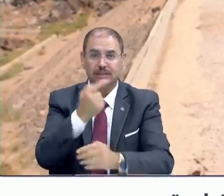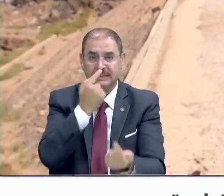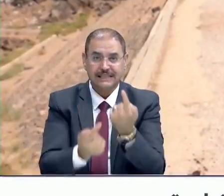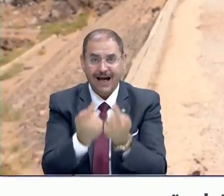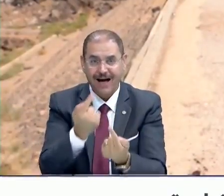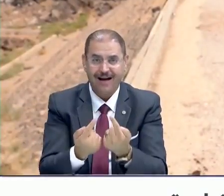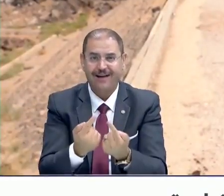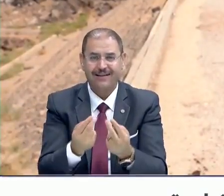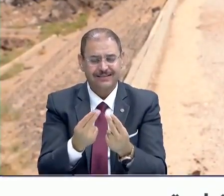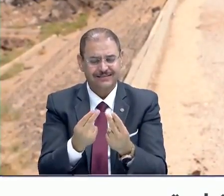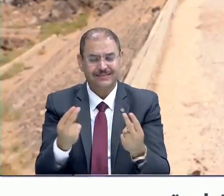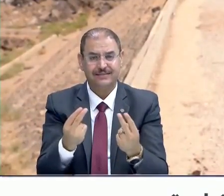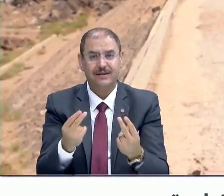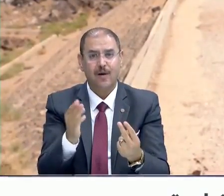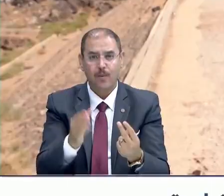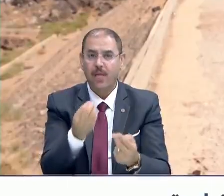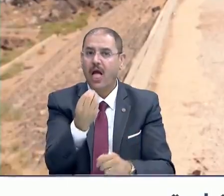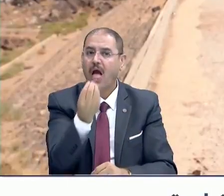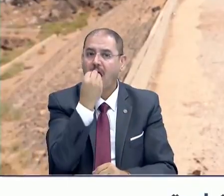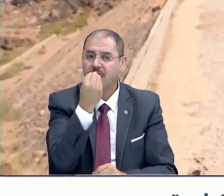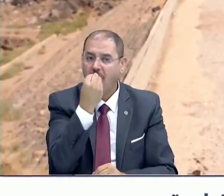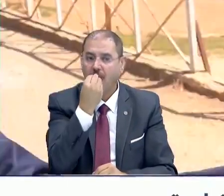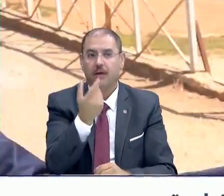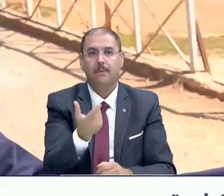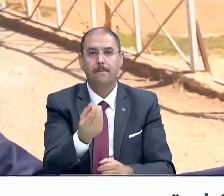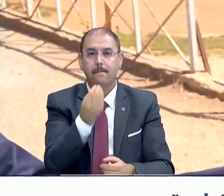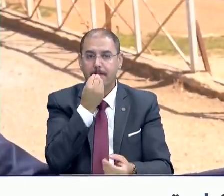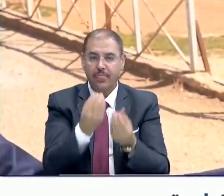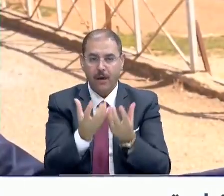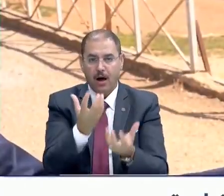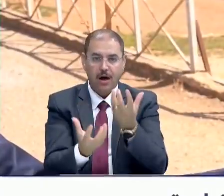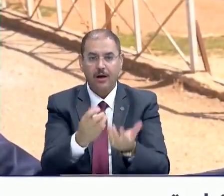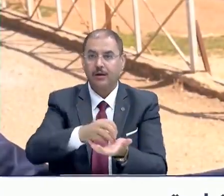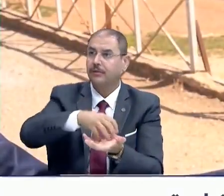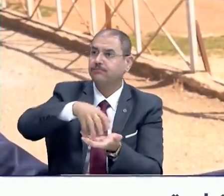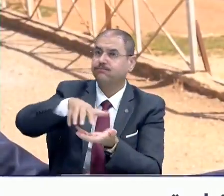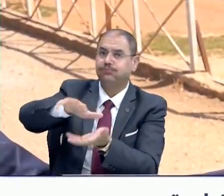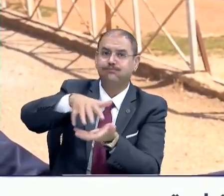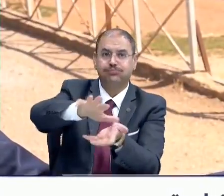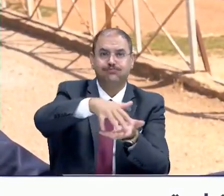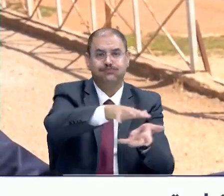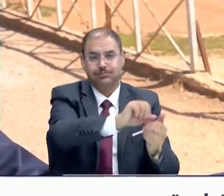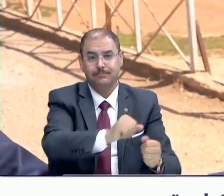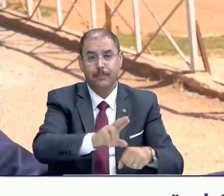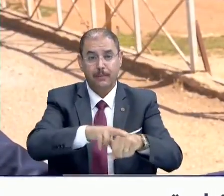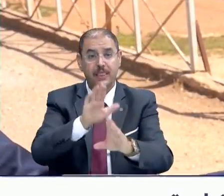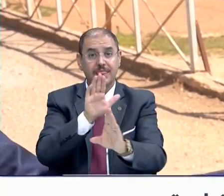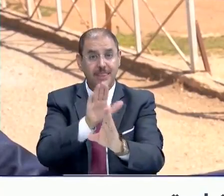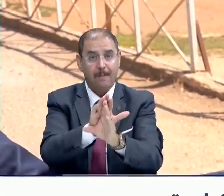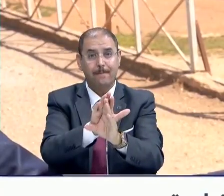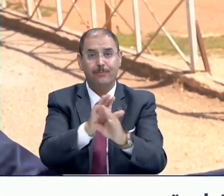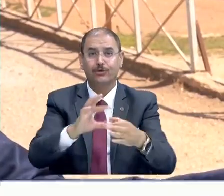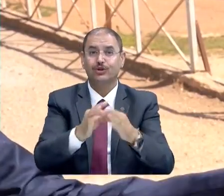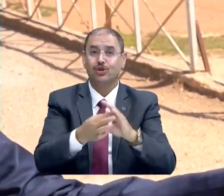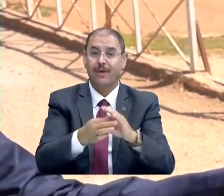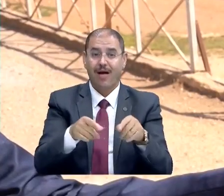وتصنيع غذائي وايضا مطبخ انتاجي بالاضافه ل يعني دعم للجمعيه هذه